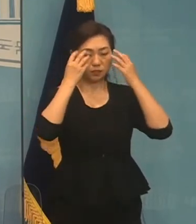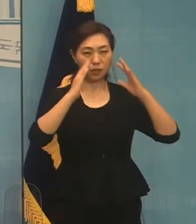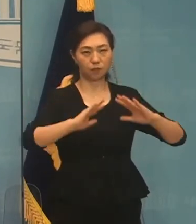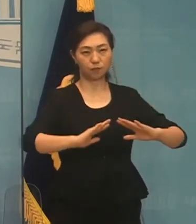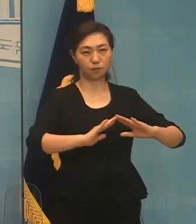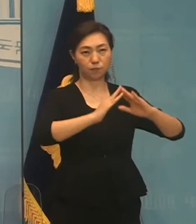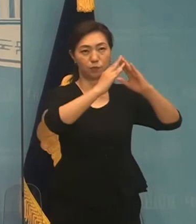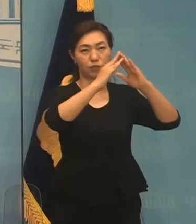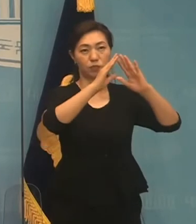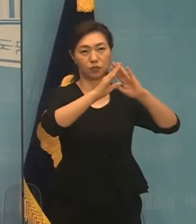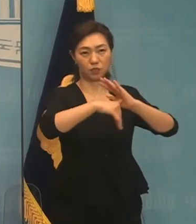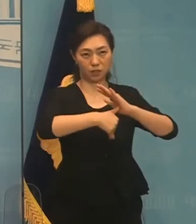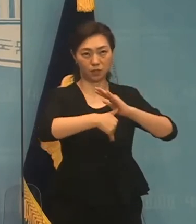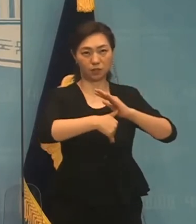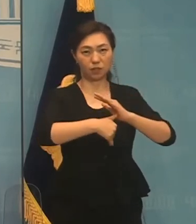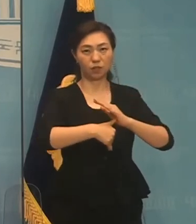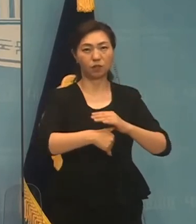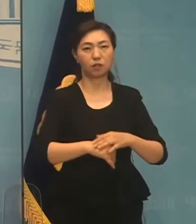신축할 때